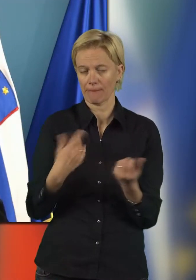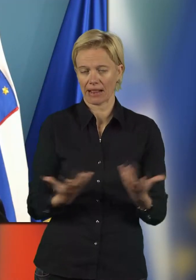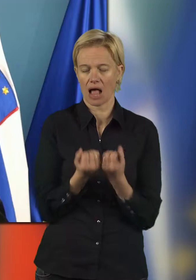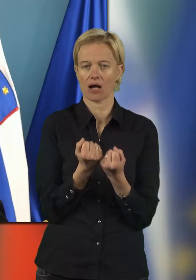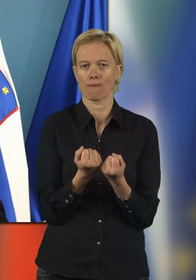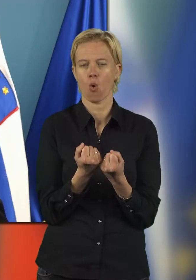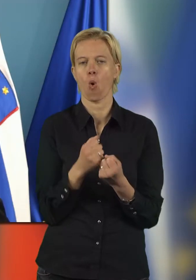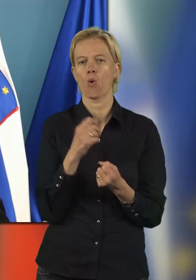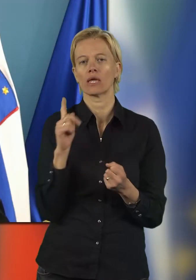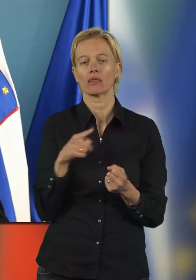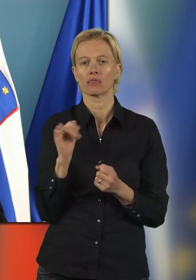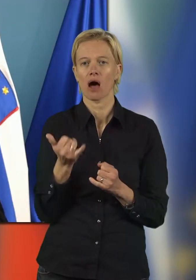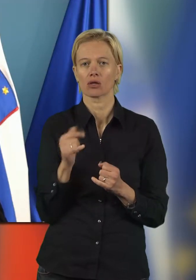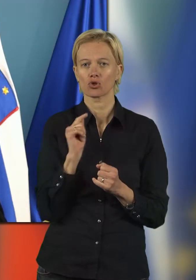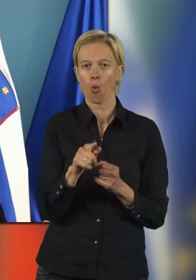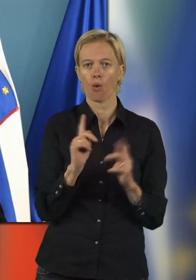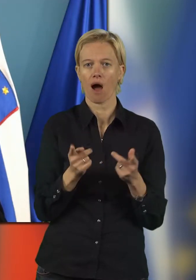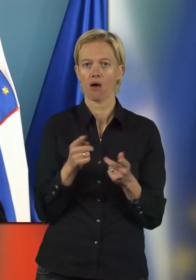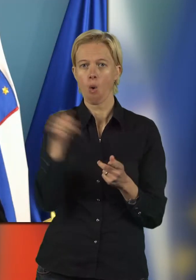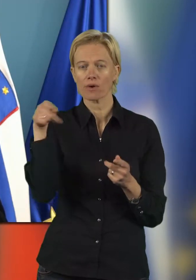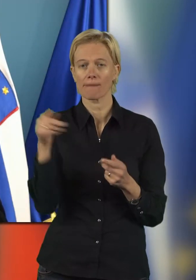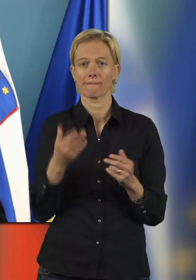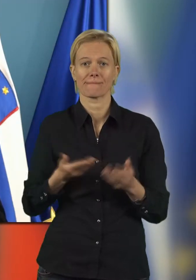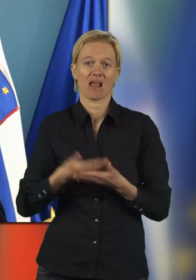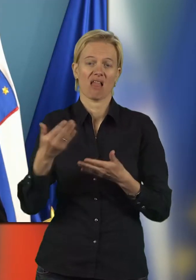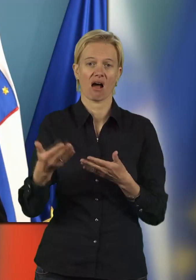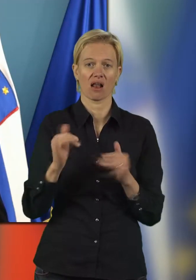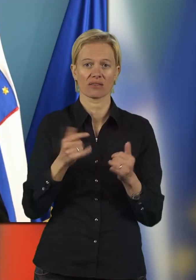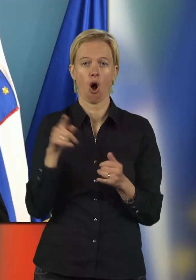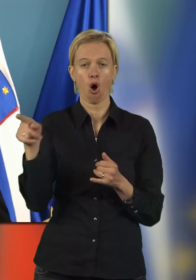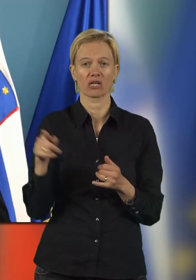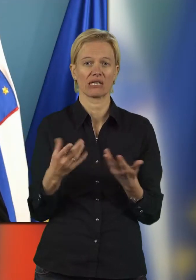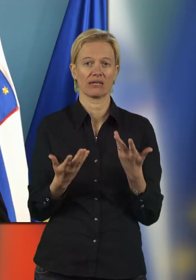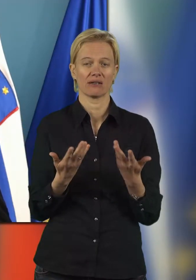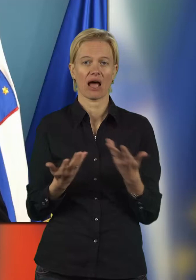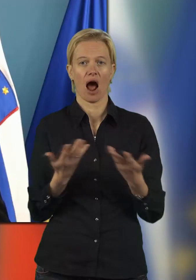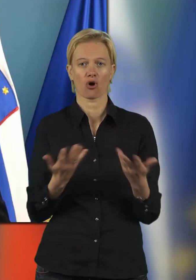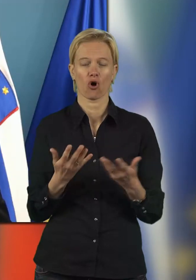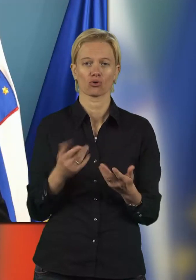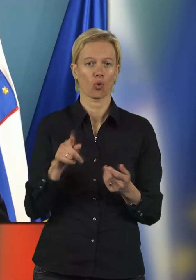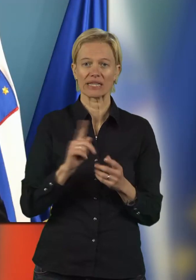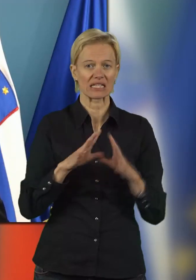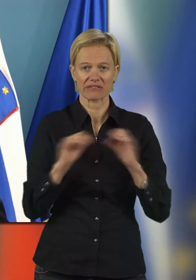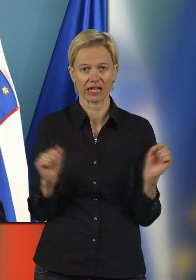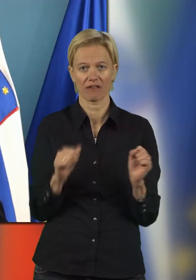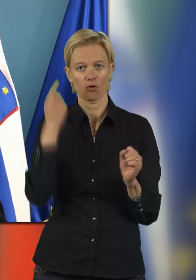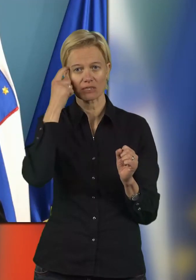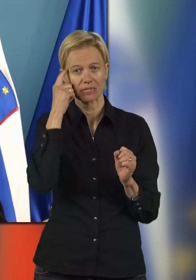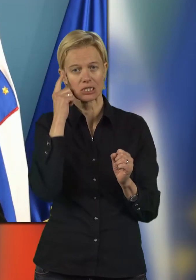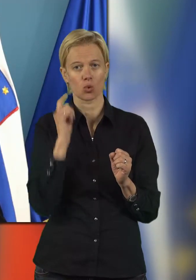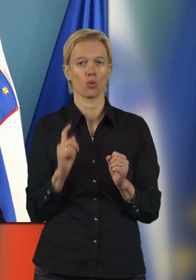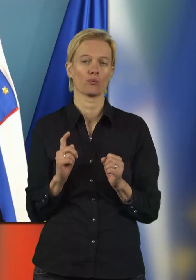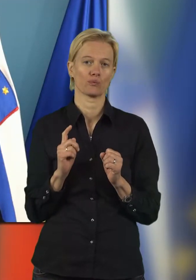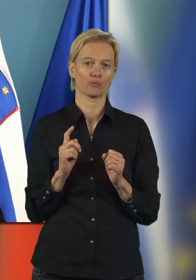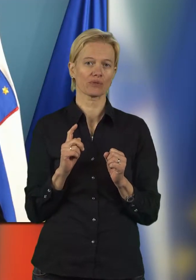rešitev, kot jo predlagamo in da to, kar so predlagali pravzaprav oni, nekako